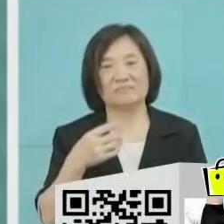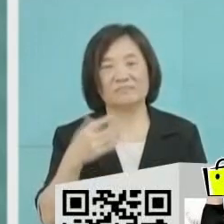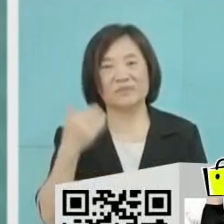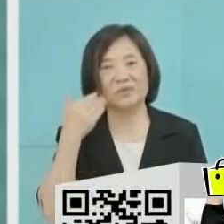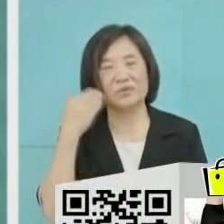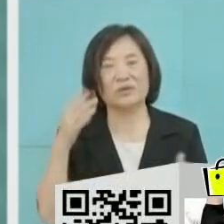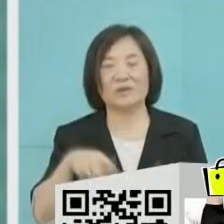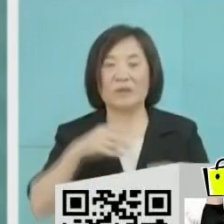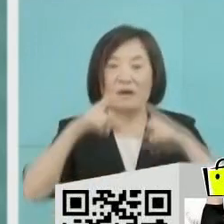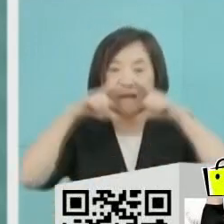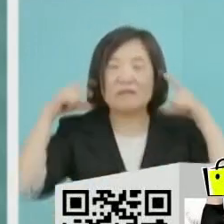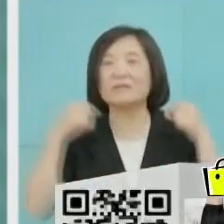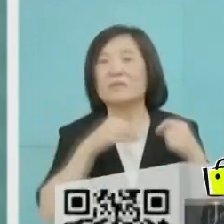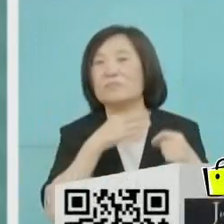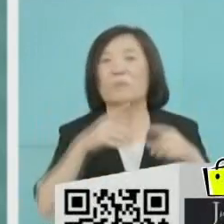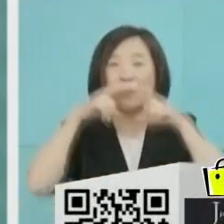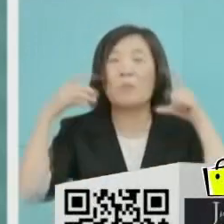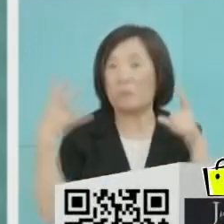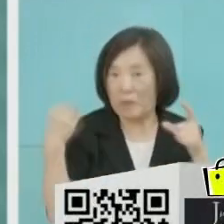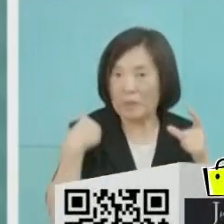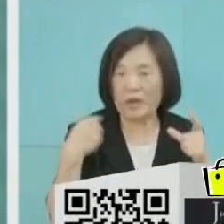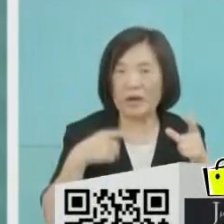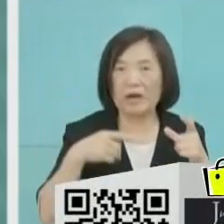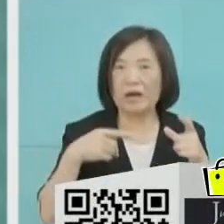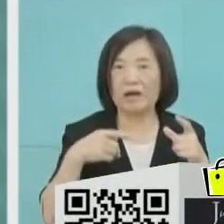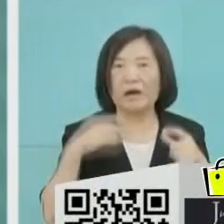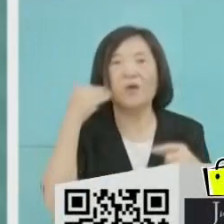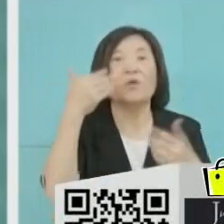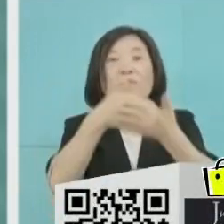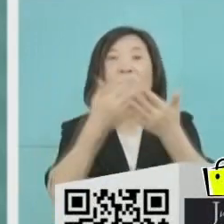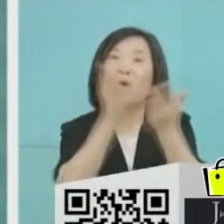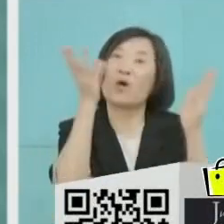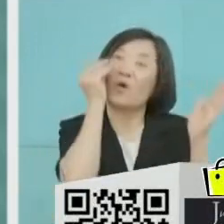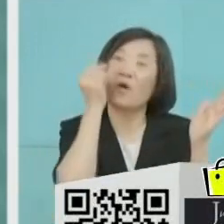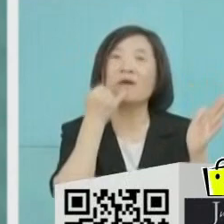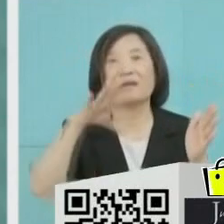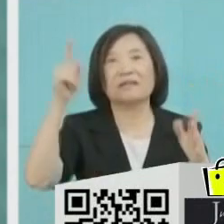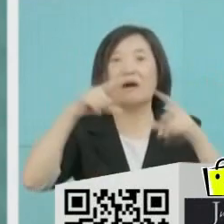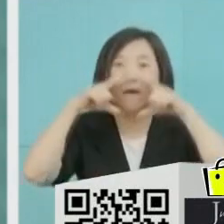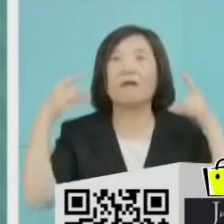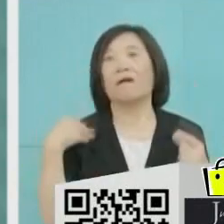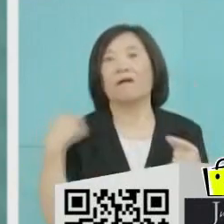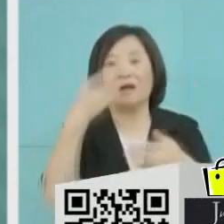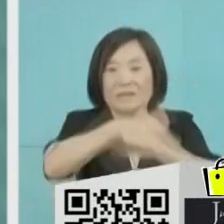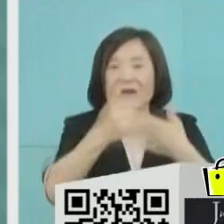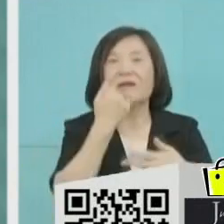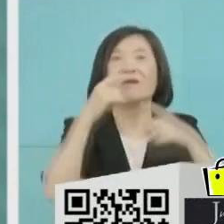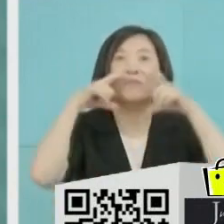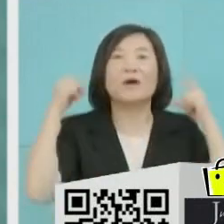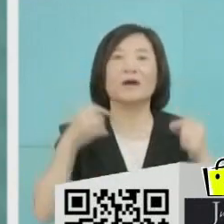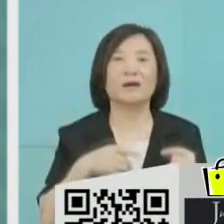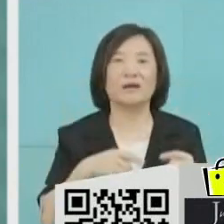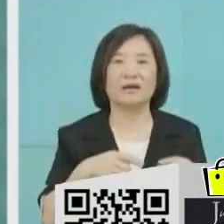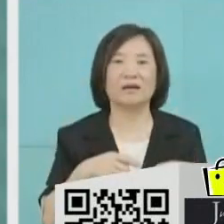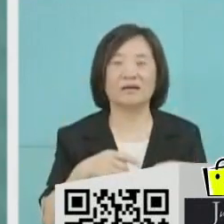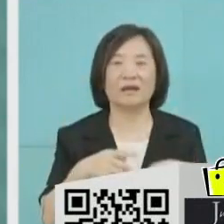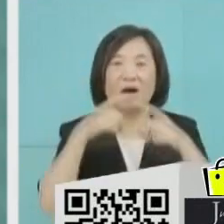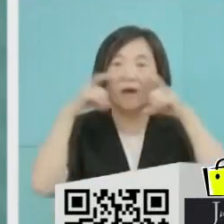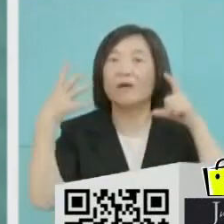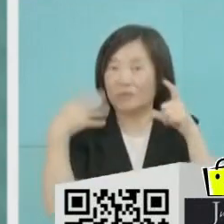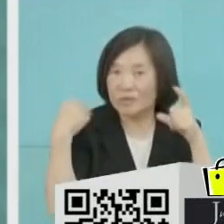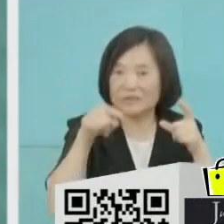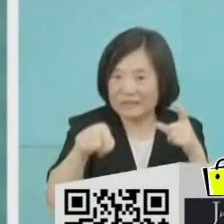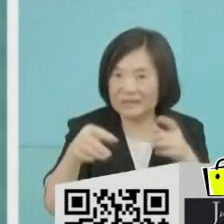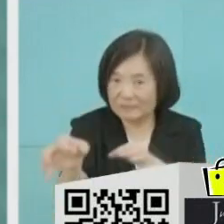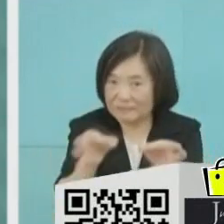脱下口罩吃饭的先优先的哈、哦，所以。去看美术馆一定是先开放了，看电影院也许当然不在里面吃爆米花 ，OK。所